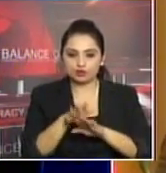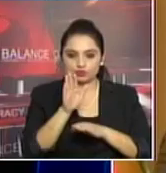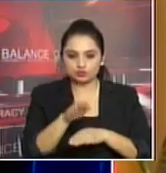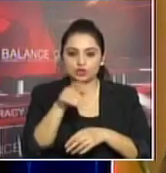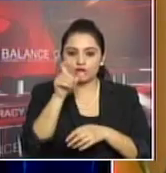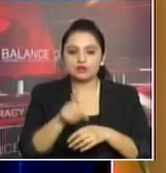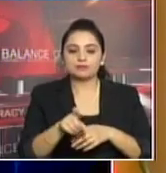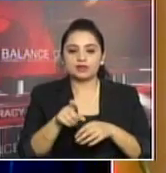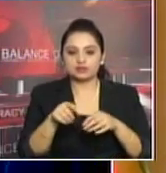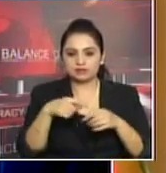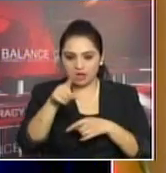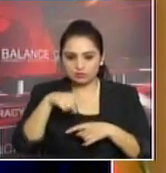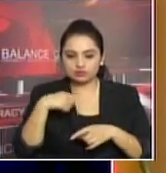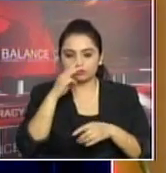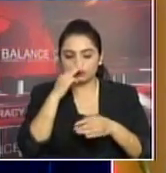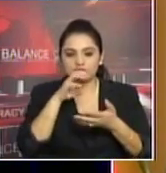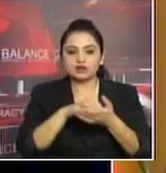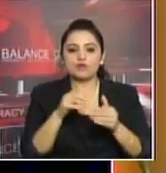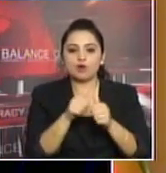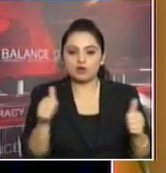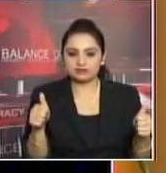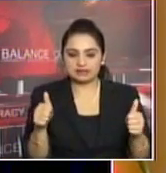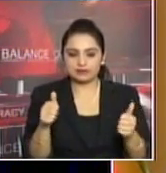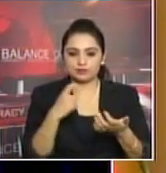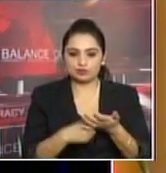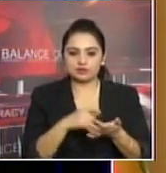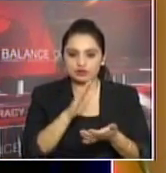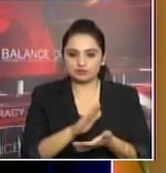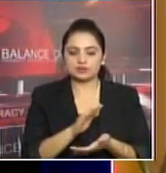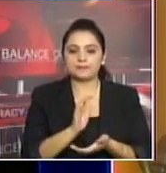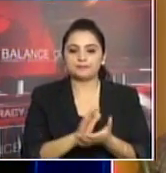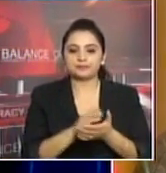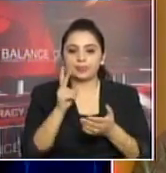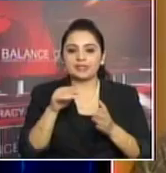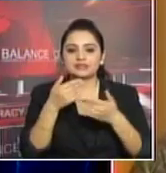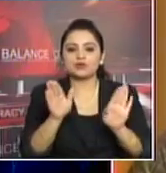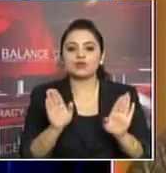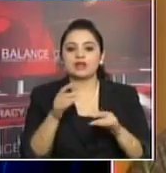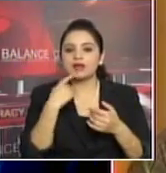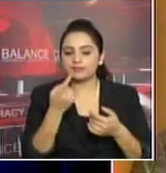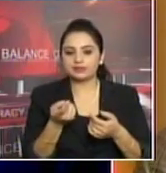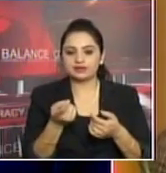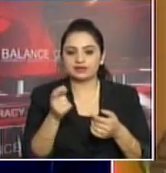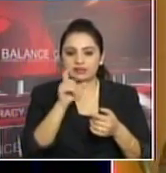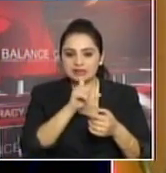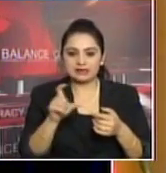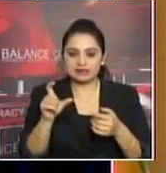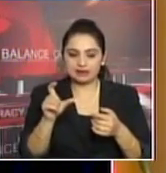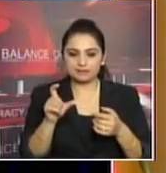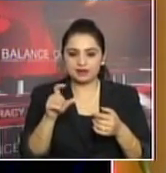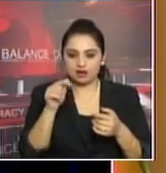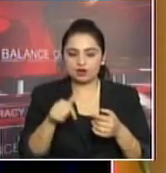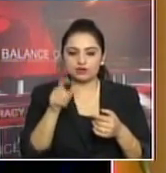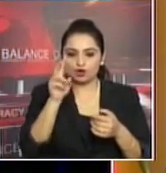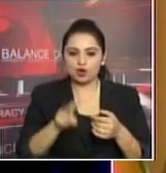ठाउँ अनुसारको उहरू छन्। तैपनि त्यसलाई हामीले ओपन बोर्डर, नेपाल गरिब हुनुमा ओपन बोर्डर, नेपाल अहिलेको